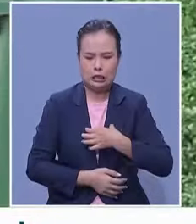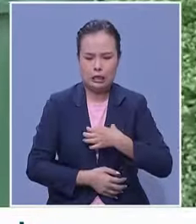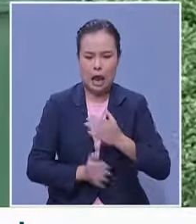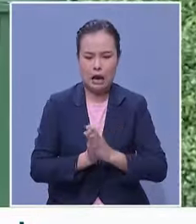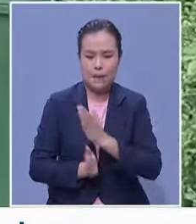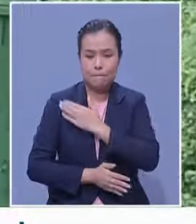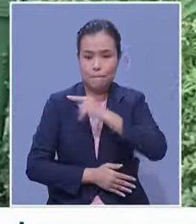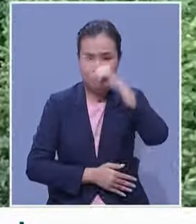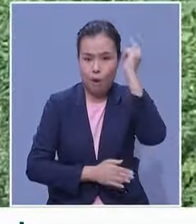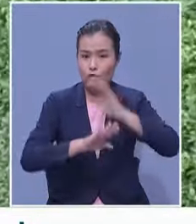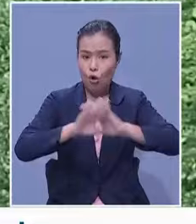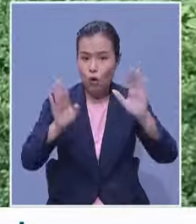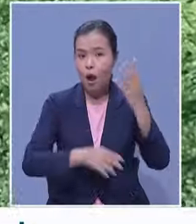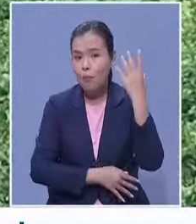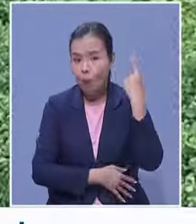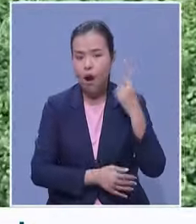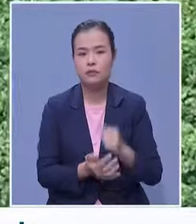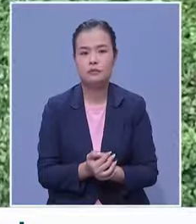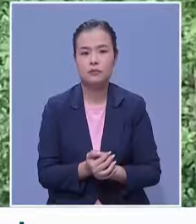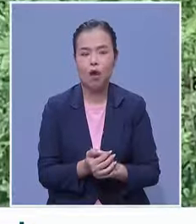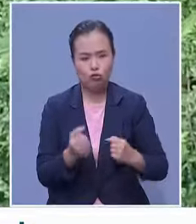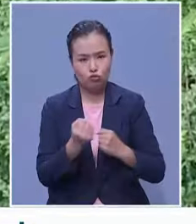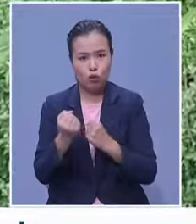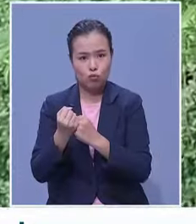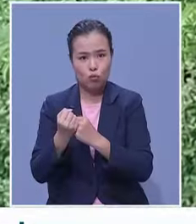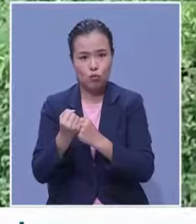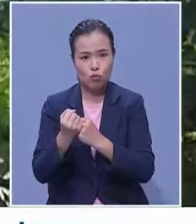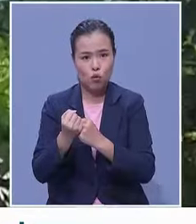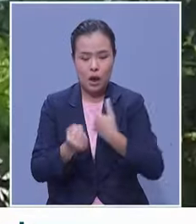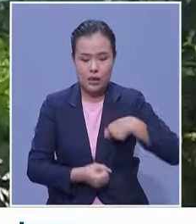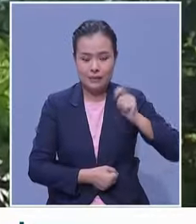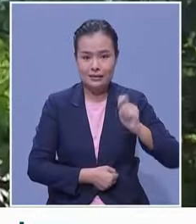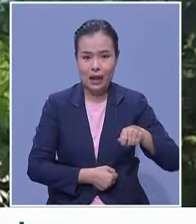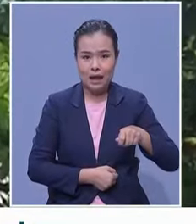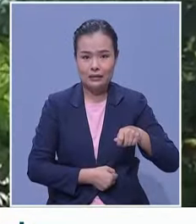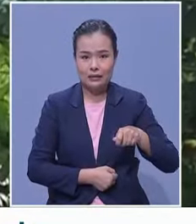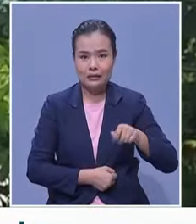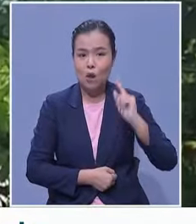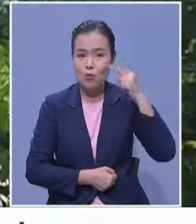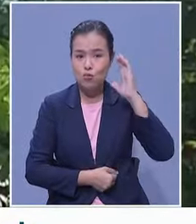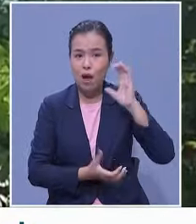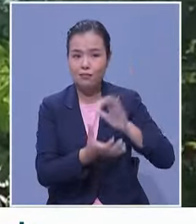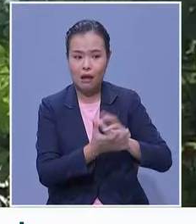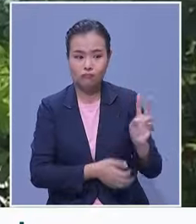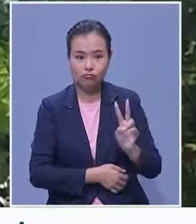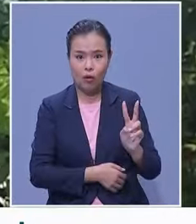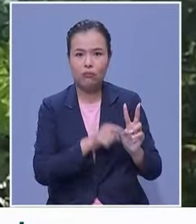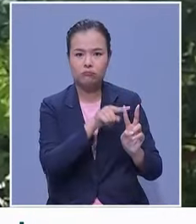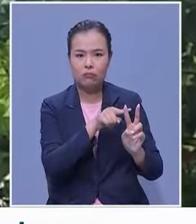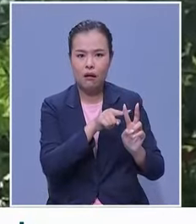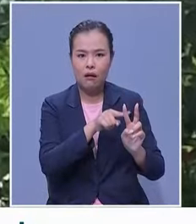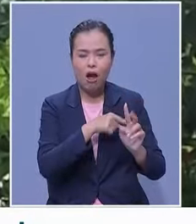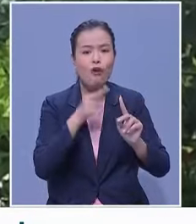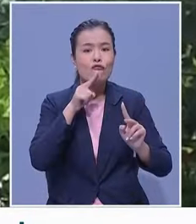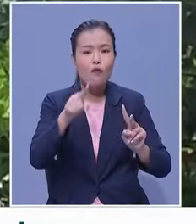ตั้งแต่เมื่อวานโดยให้เหตุผลว่าจะออกไปต่อสู้คดีกับ 2สามีภรรยาที่ออกมาร้องเรียนเนื่องจากทั้งคู่เคยมีคดีฟ้อง